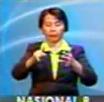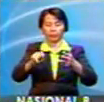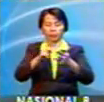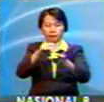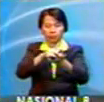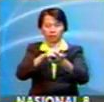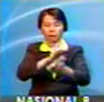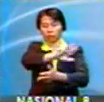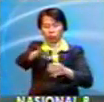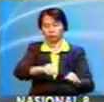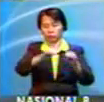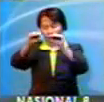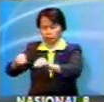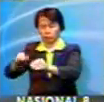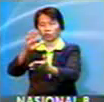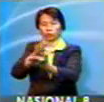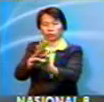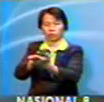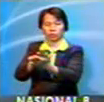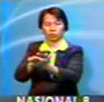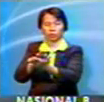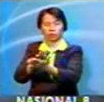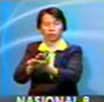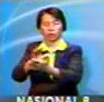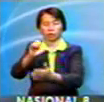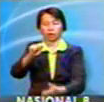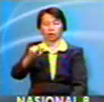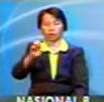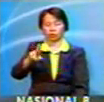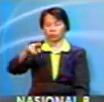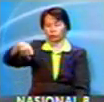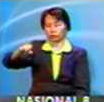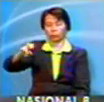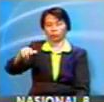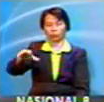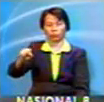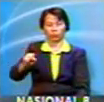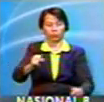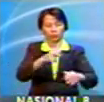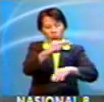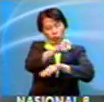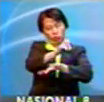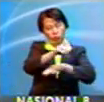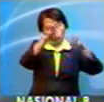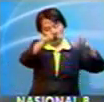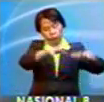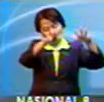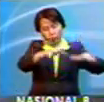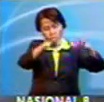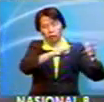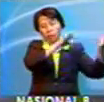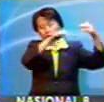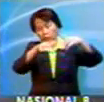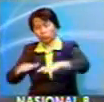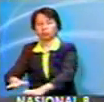Penduduk terjejas ditempatkan di Sekolah Kebangsaan Alapongsu. Hujan lebat di kawasan hulu sejak minggu lalu menjadi punca